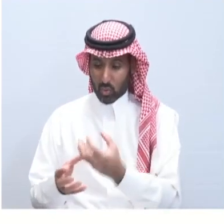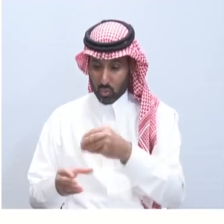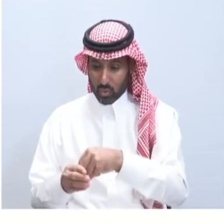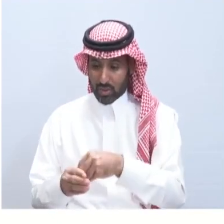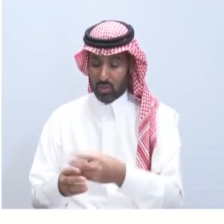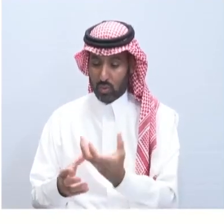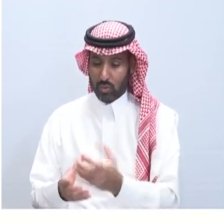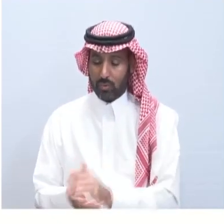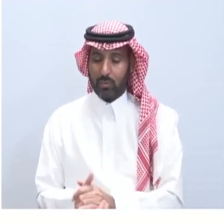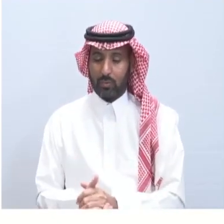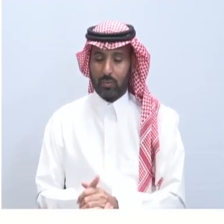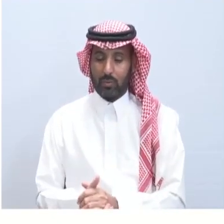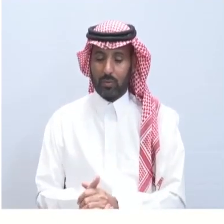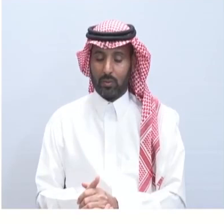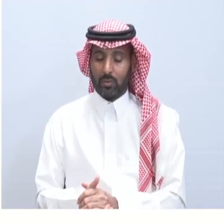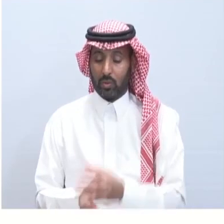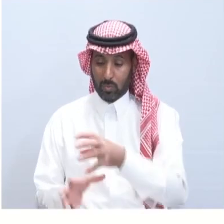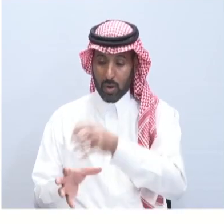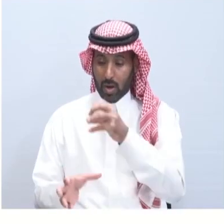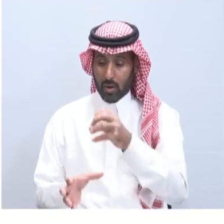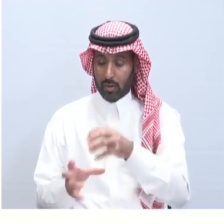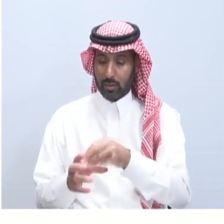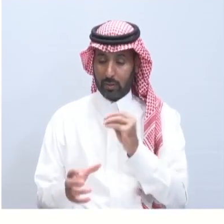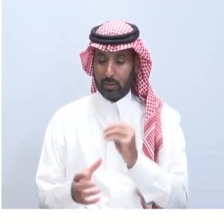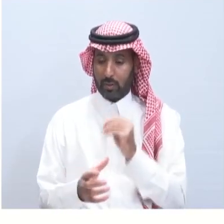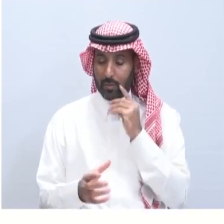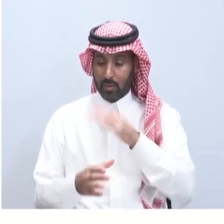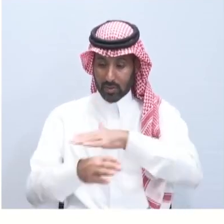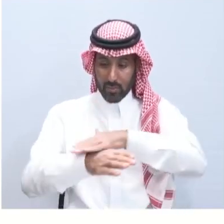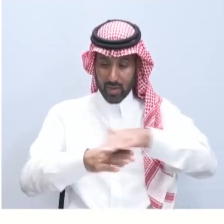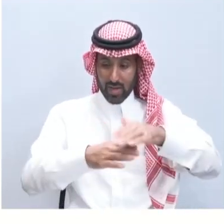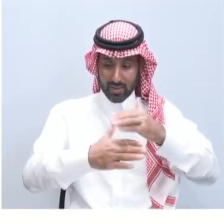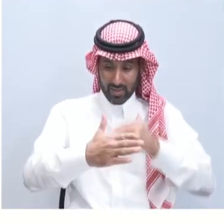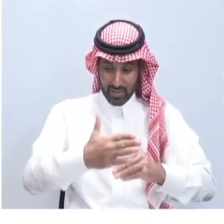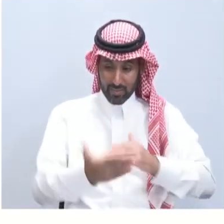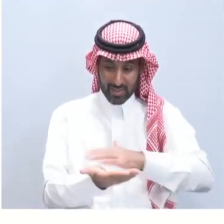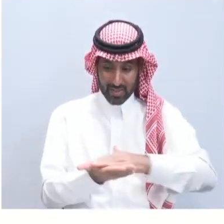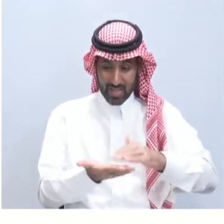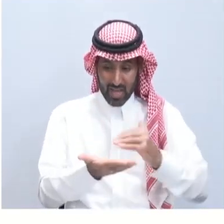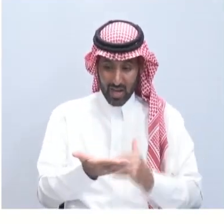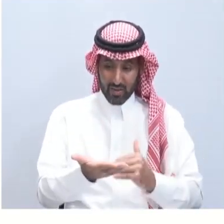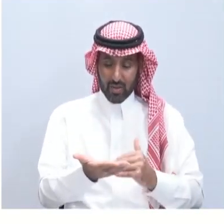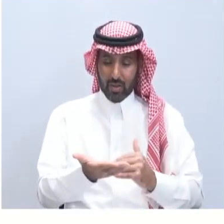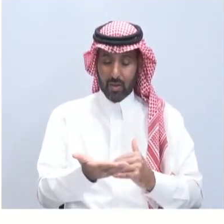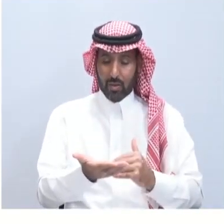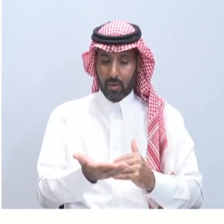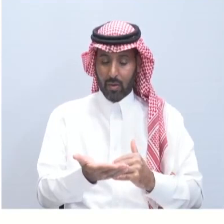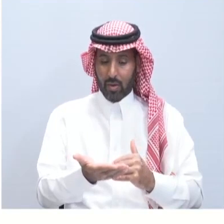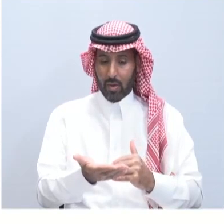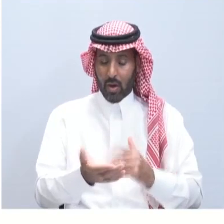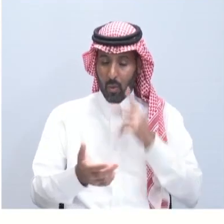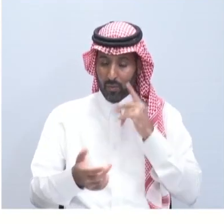العالم ويتم استخلاصه اعزائي الطلبه من طبقات قريبه من سطح الارض او عن طريق